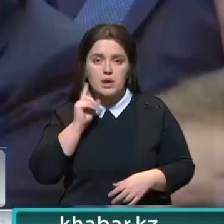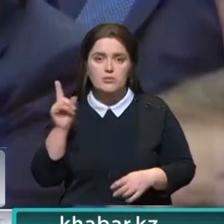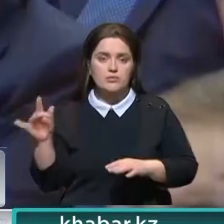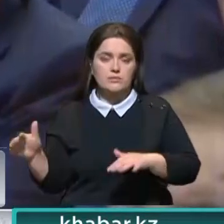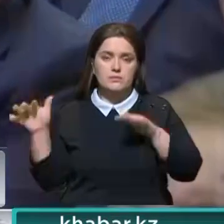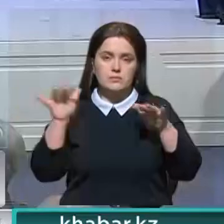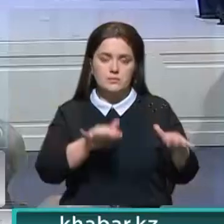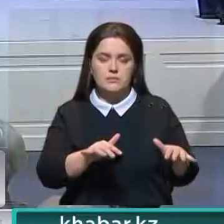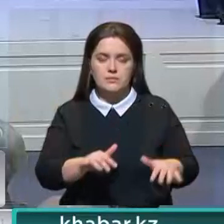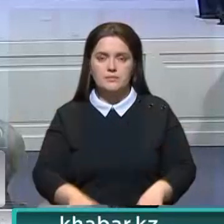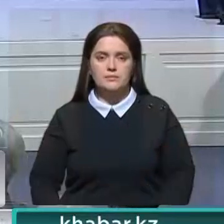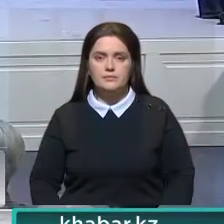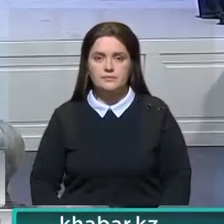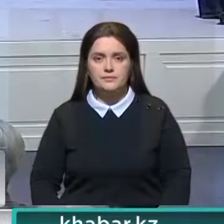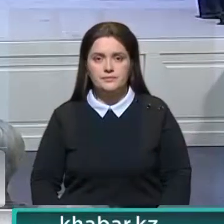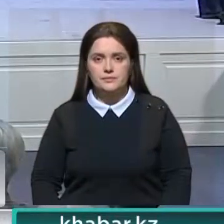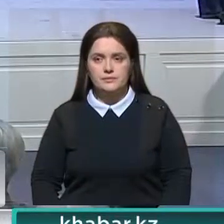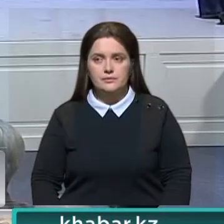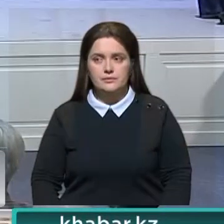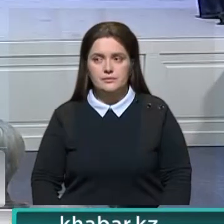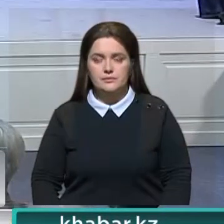станет академгородок.